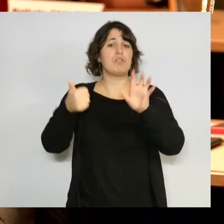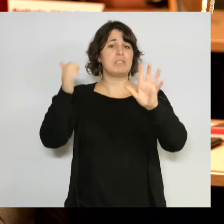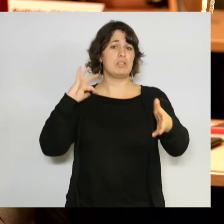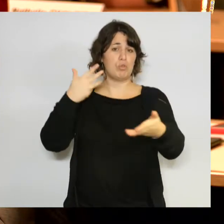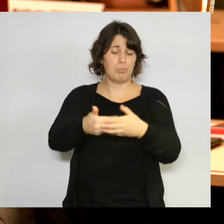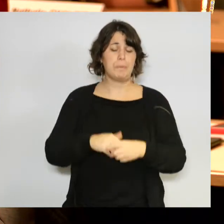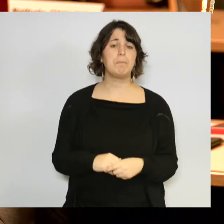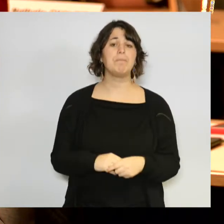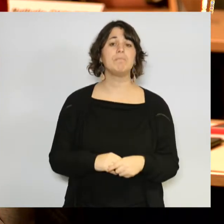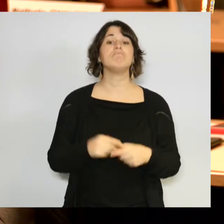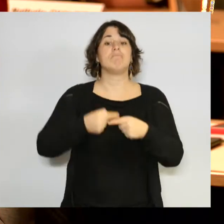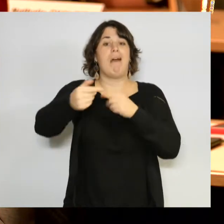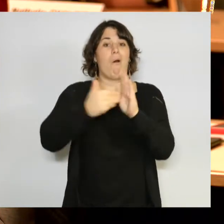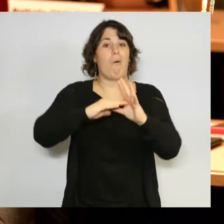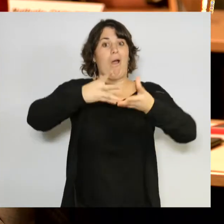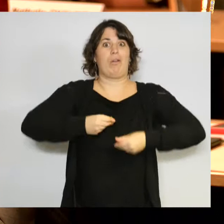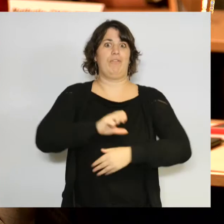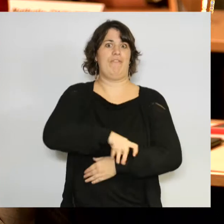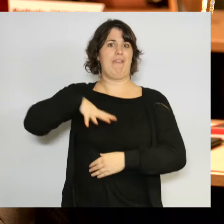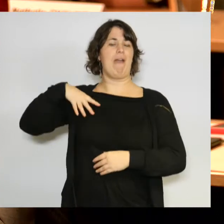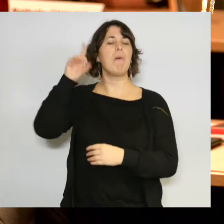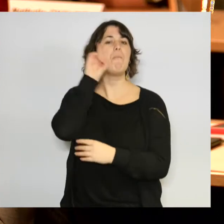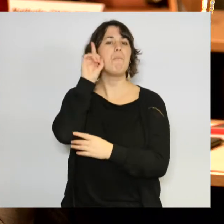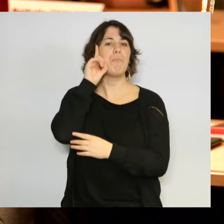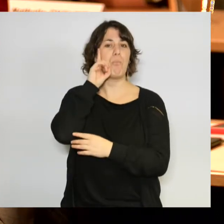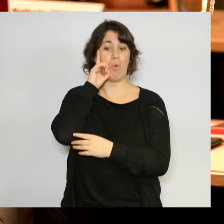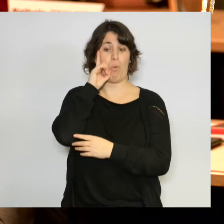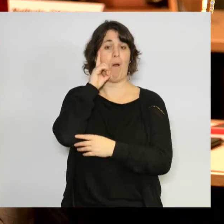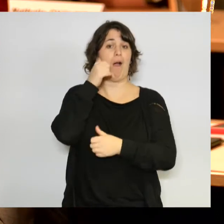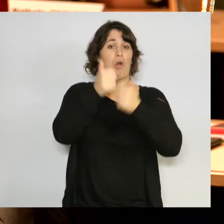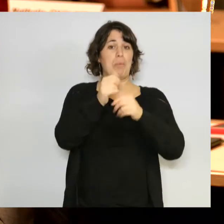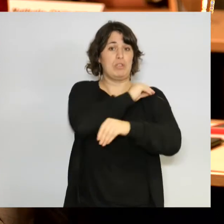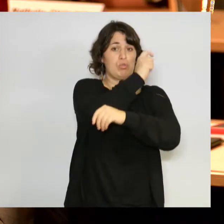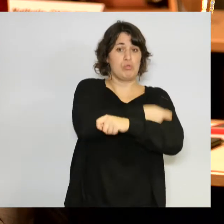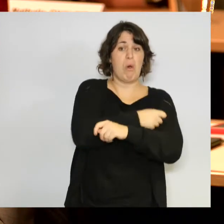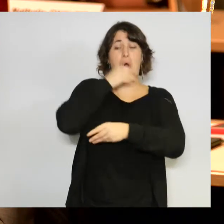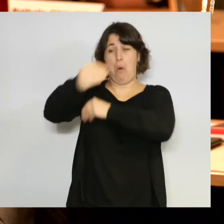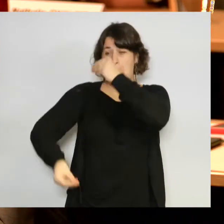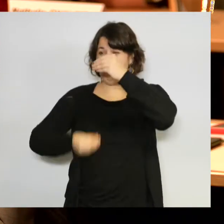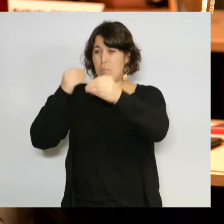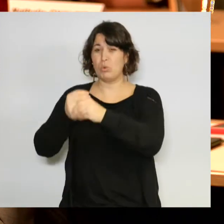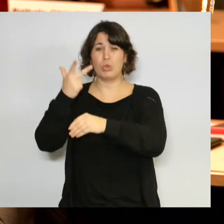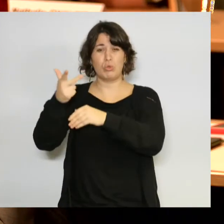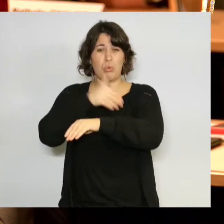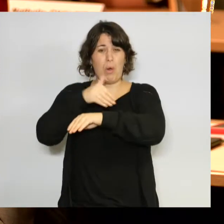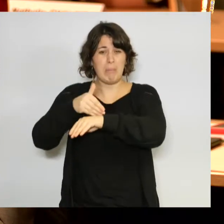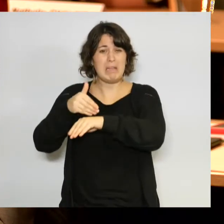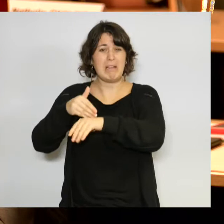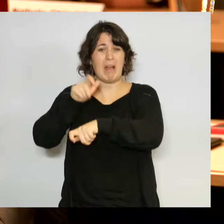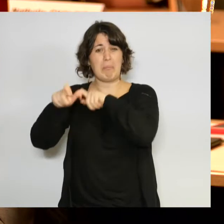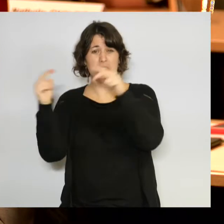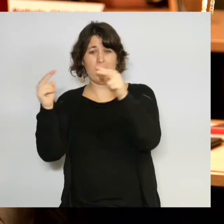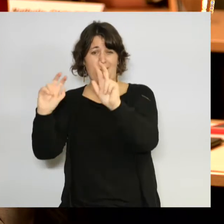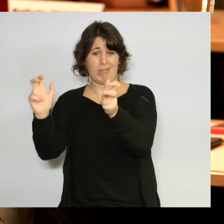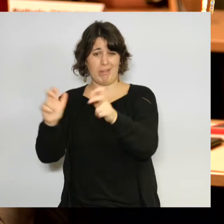de l'accueillir à nouveau, puisque cette compétition sportive d'envergure mondiale, qui est suivie, rappelons-le, par plus de 3,5 milliards de